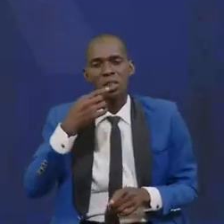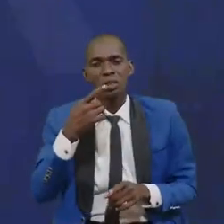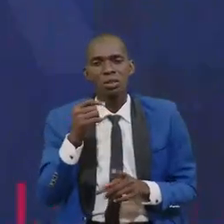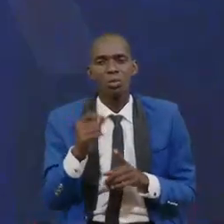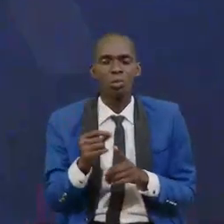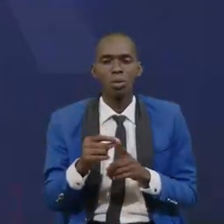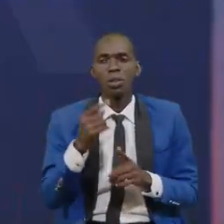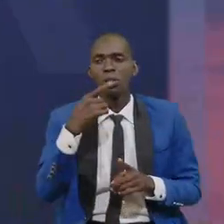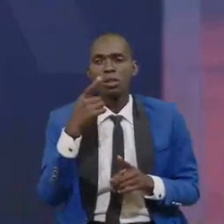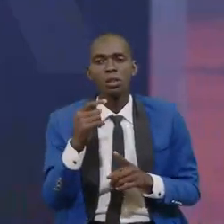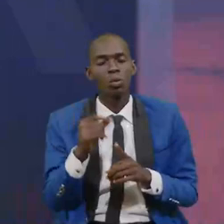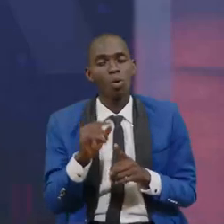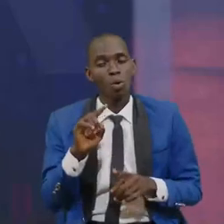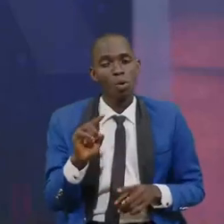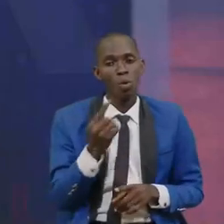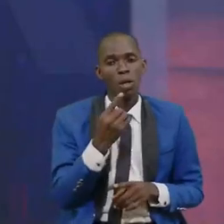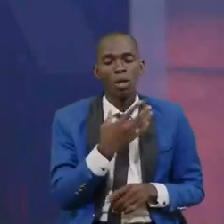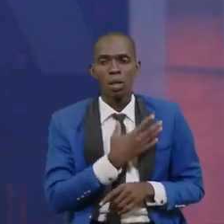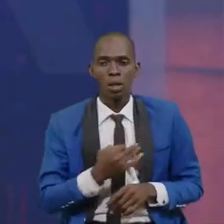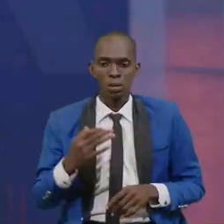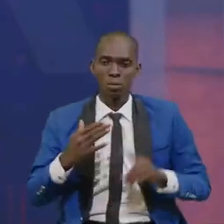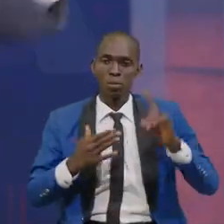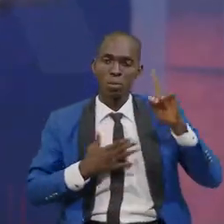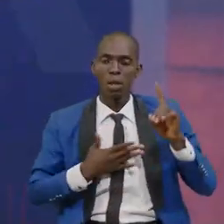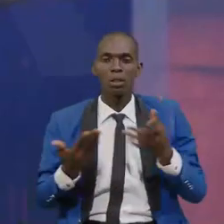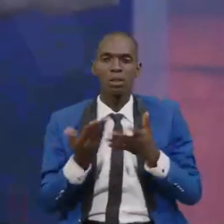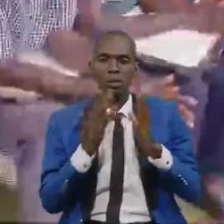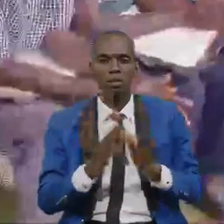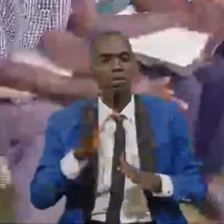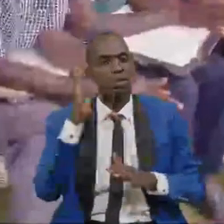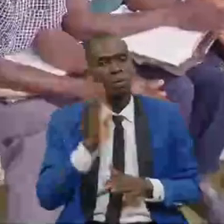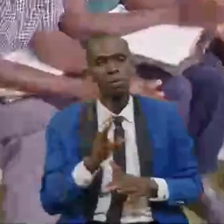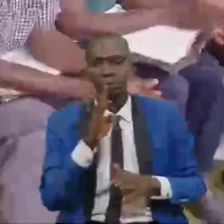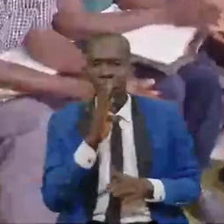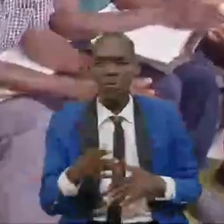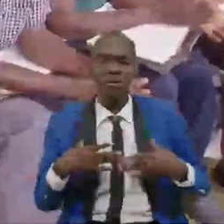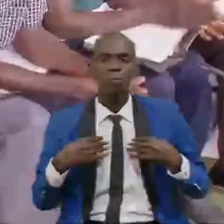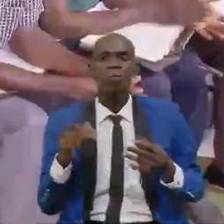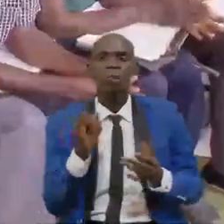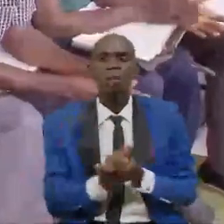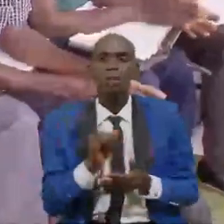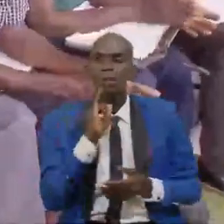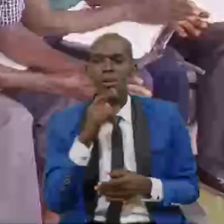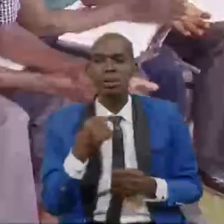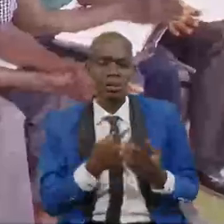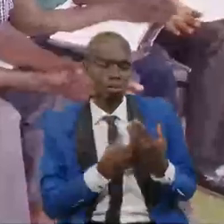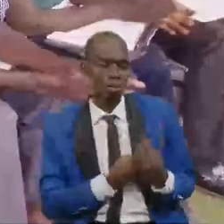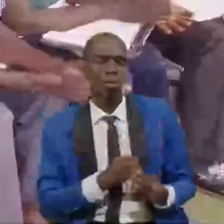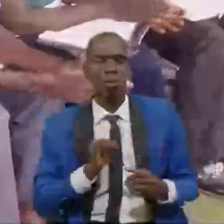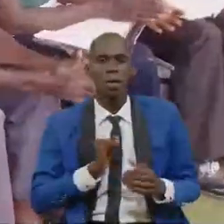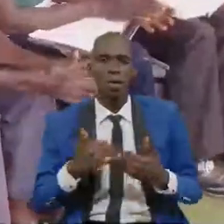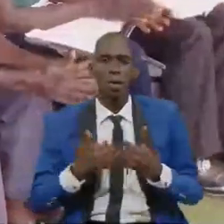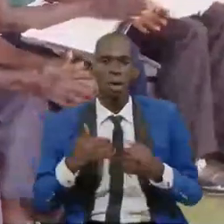mot et mon serviteur sera guéri. Ça, c'est l'assurance que j'avais en ce